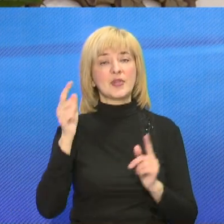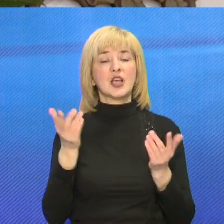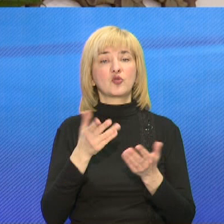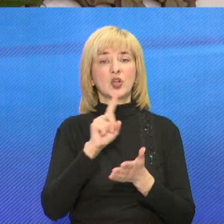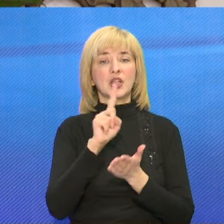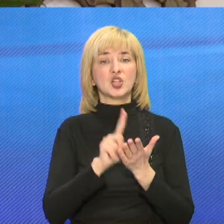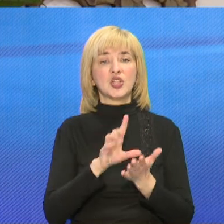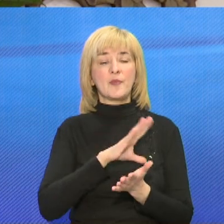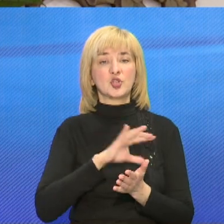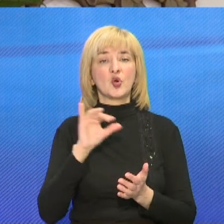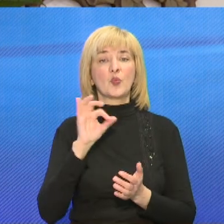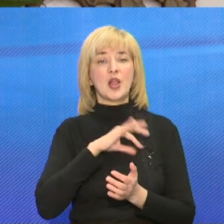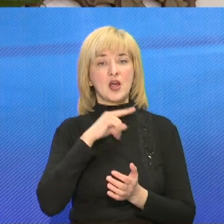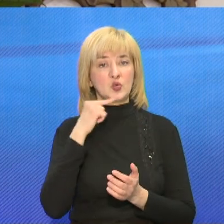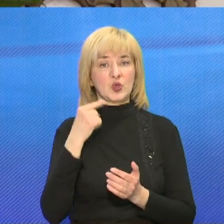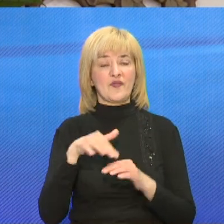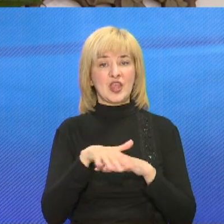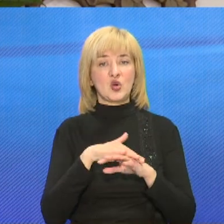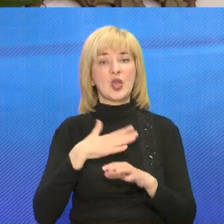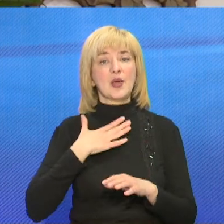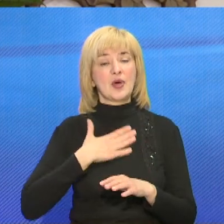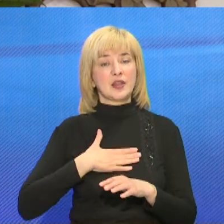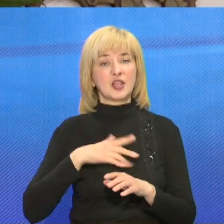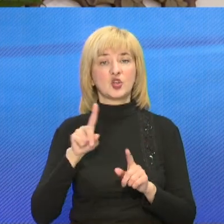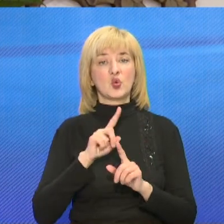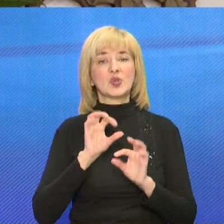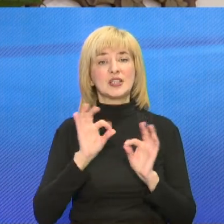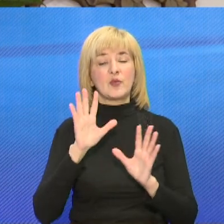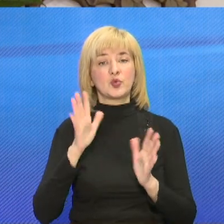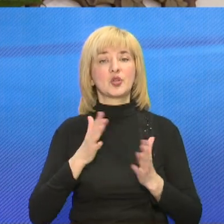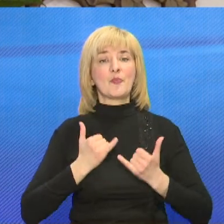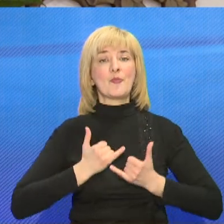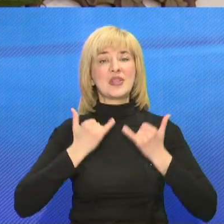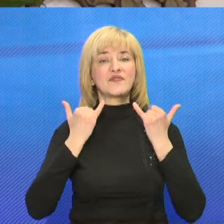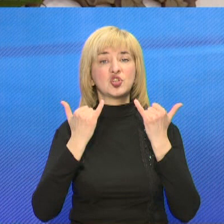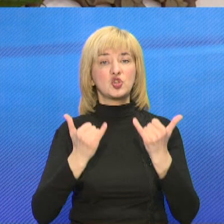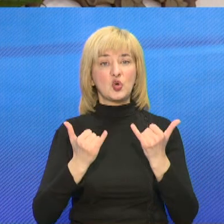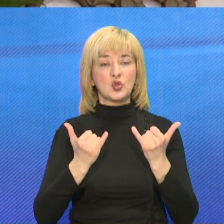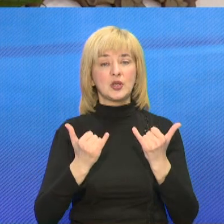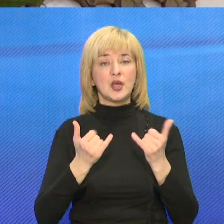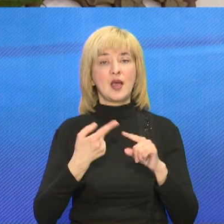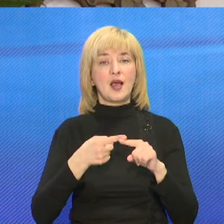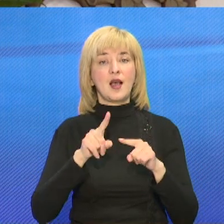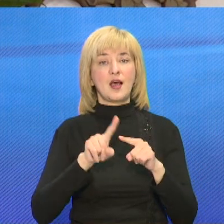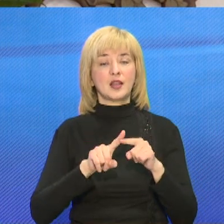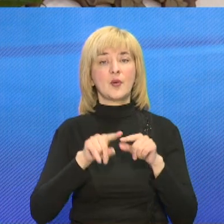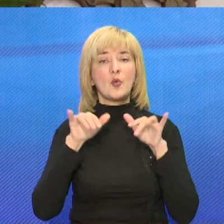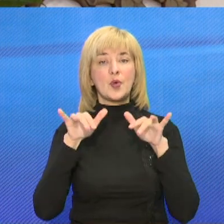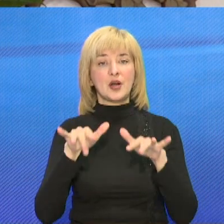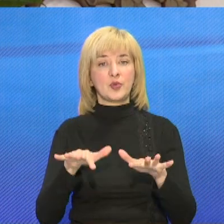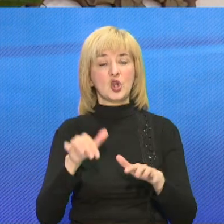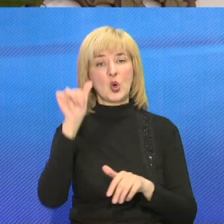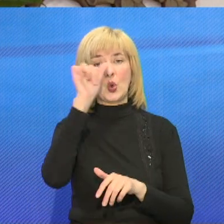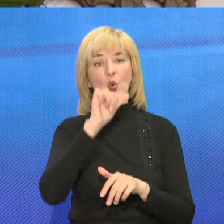народа. И отрадно, что вот диктант в этом году будет все-таки посвящен вот этому, наверное, мероприятию,